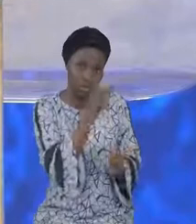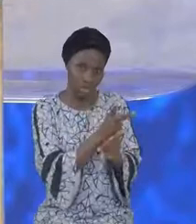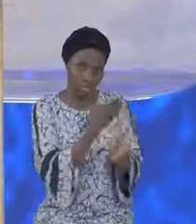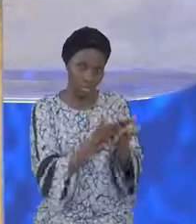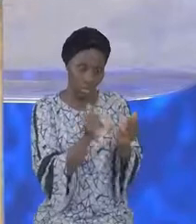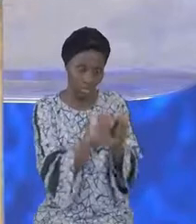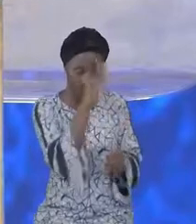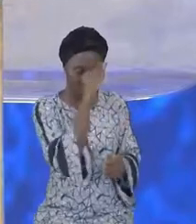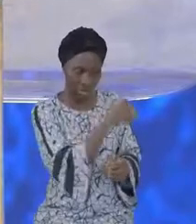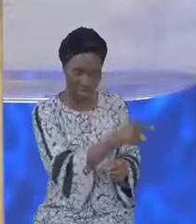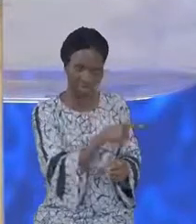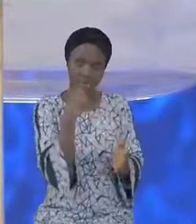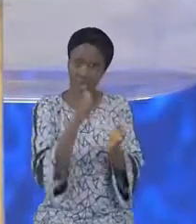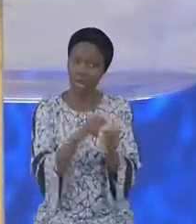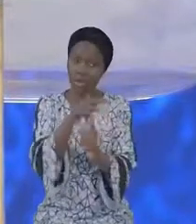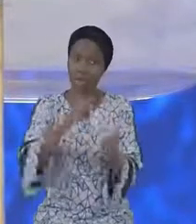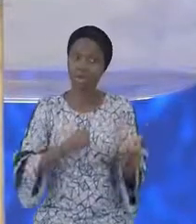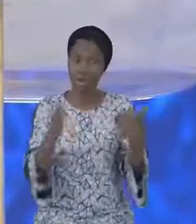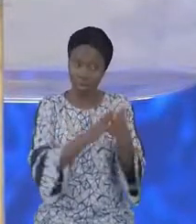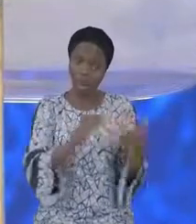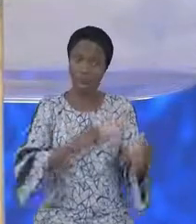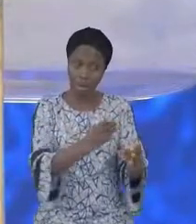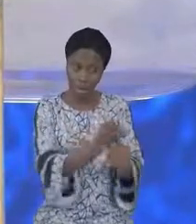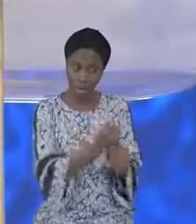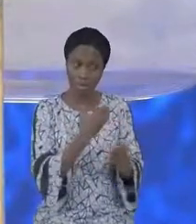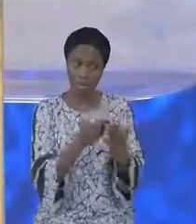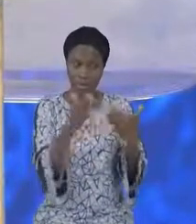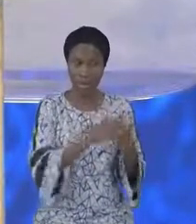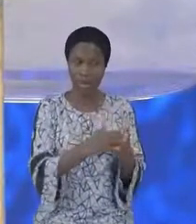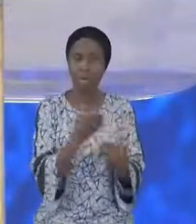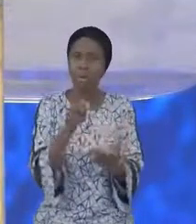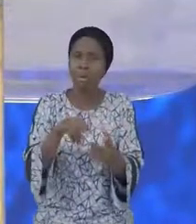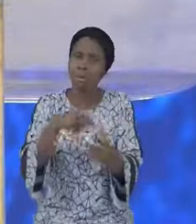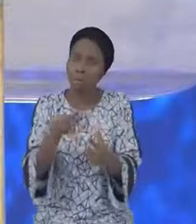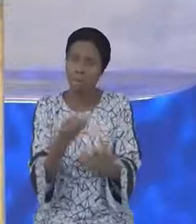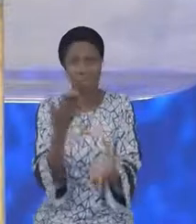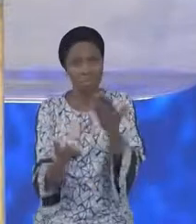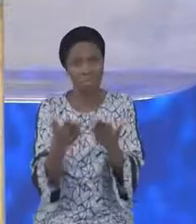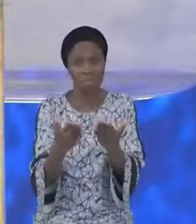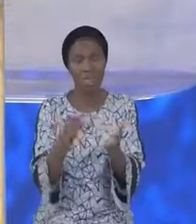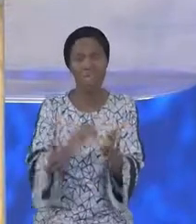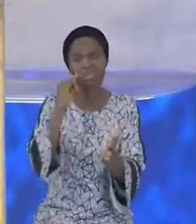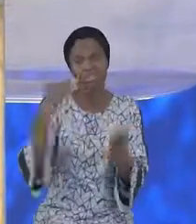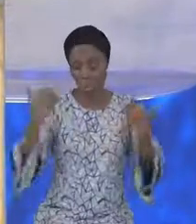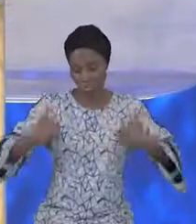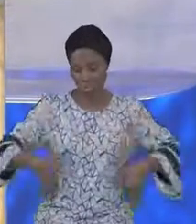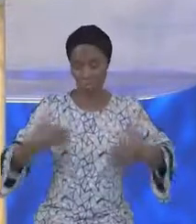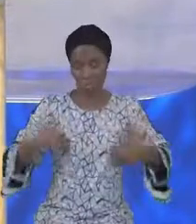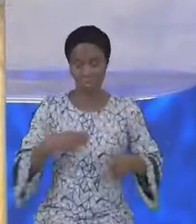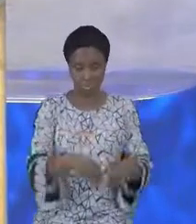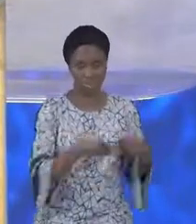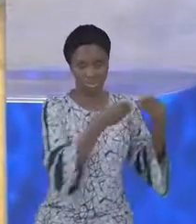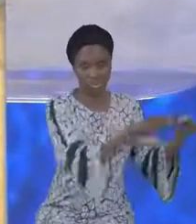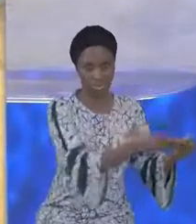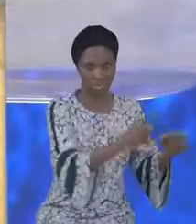l'argent, que de retour vous allez prendre l'argent ou bien vos habits. Vous